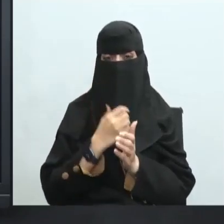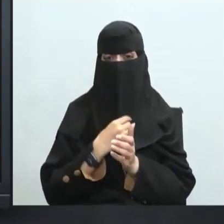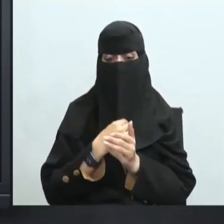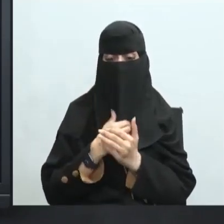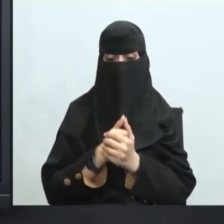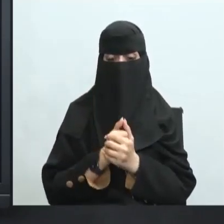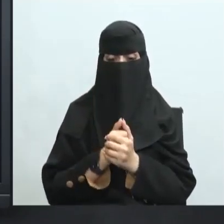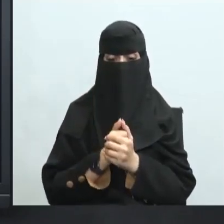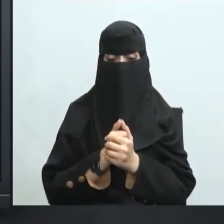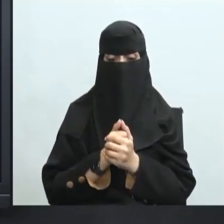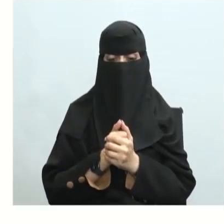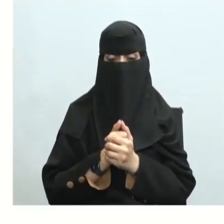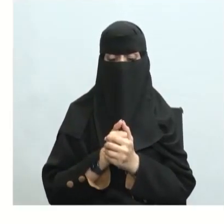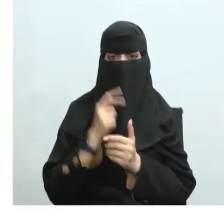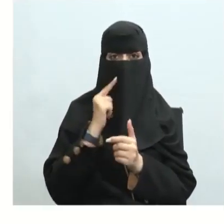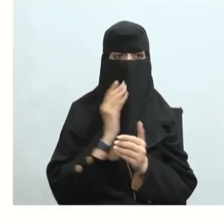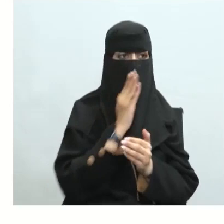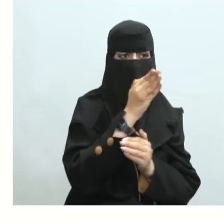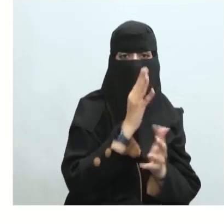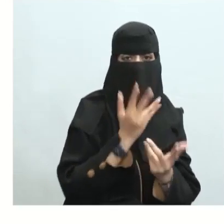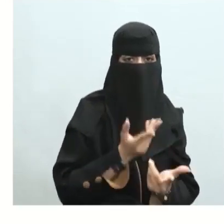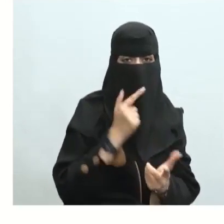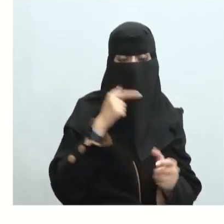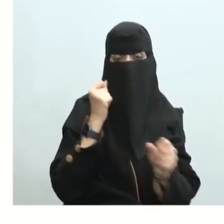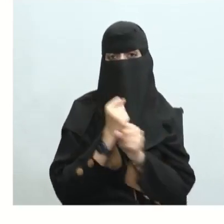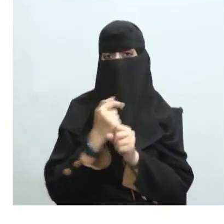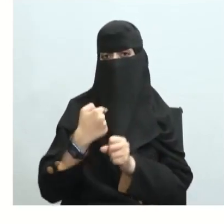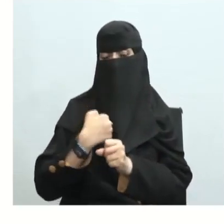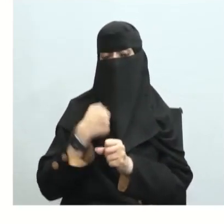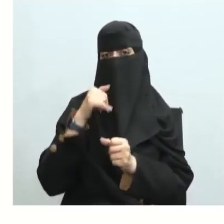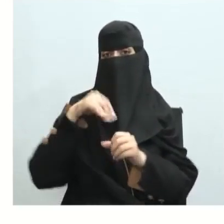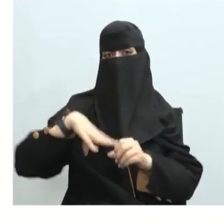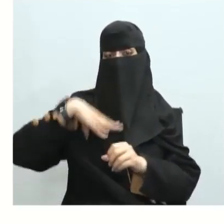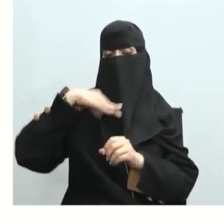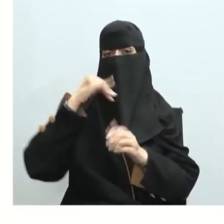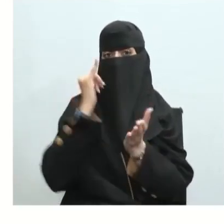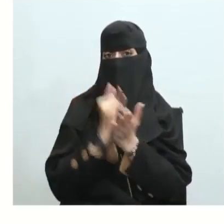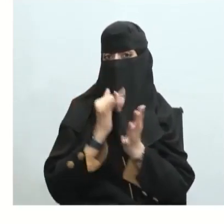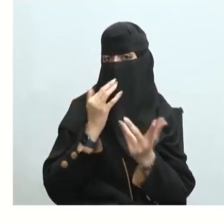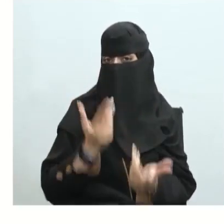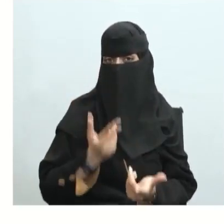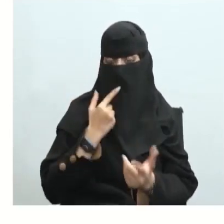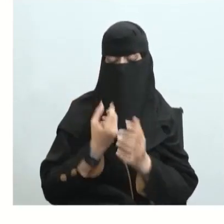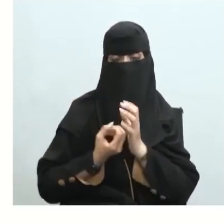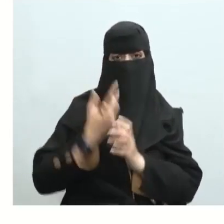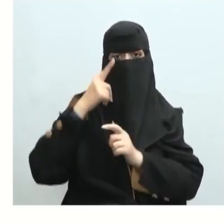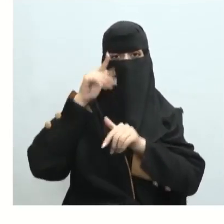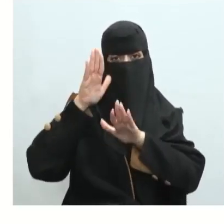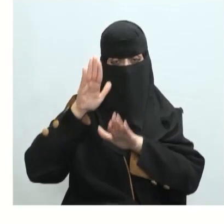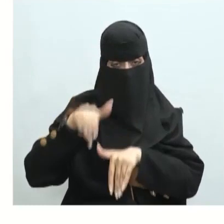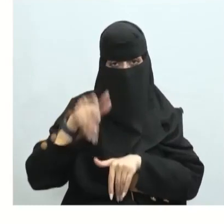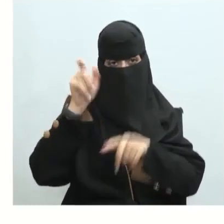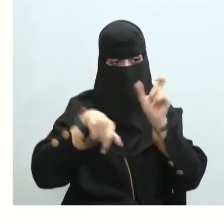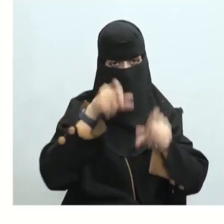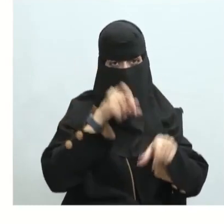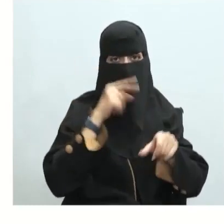وايضا بعد ذلك الجهه والمسؤول ولخص ما تريد فعله من المسؤول او من المسؤول فعله هنا اكتشاف حالات مثلا هنا